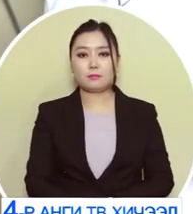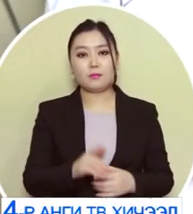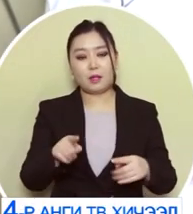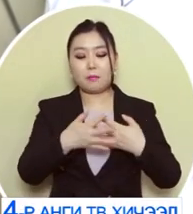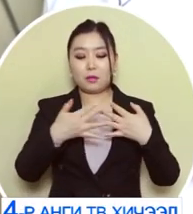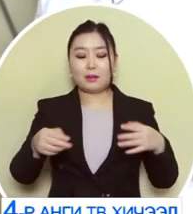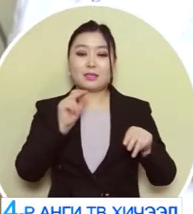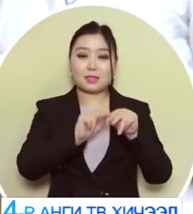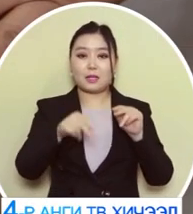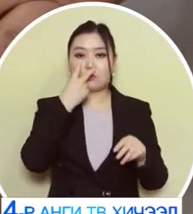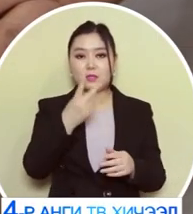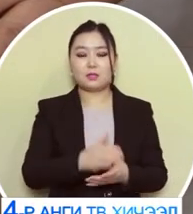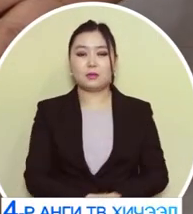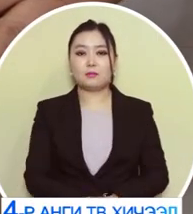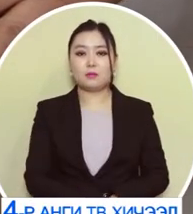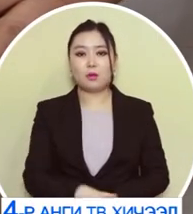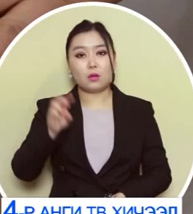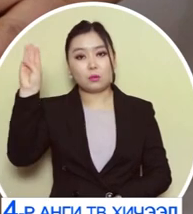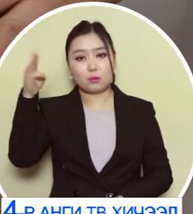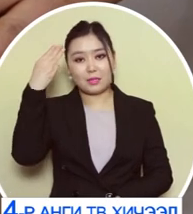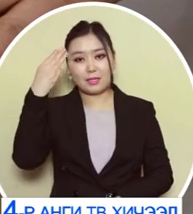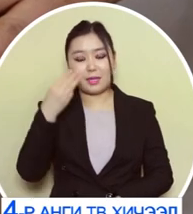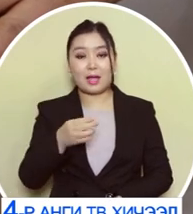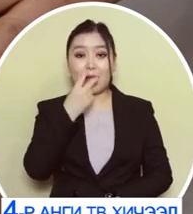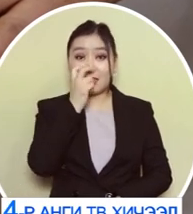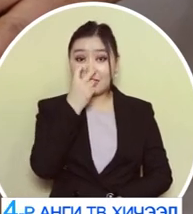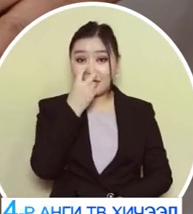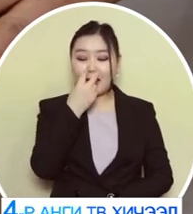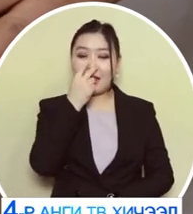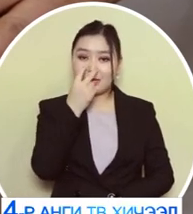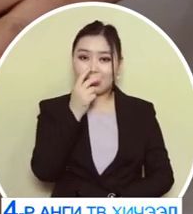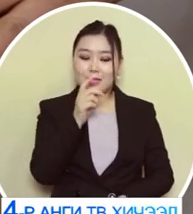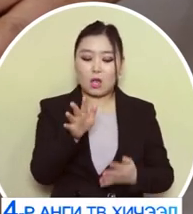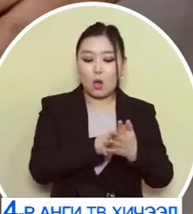Енді тәжірибе барысында бақылау парағына белгілеп отырайық.